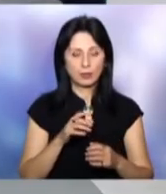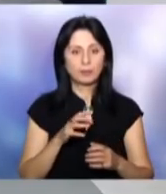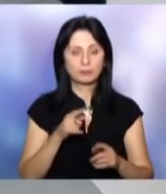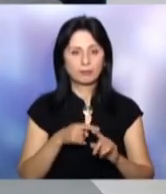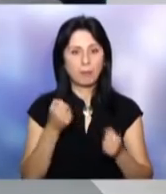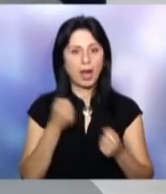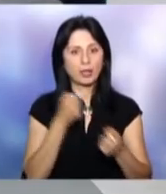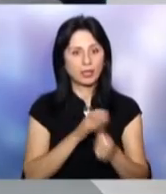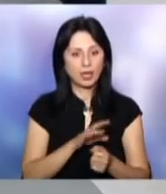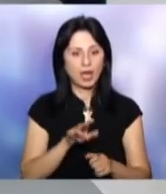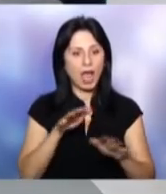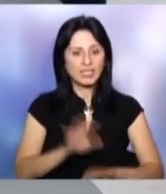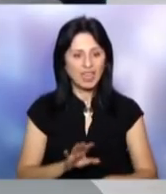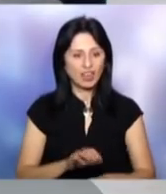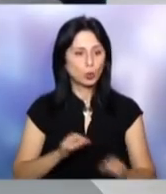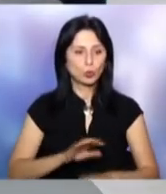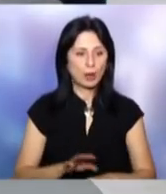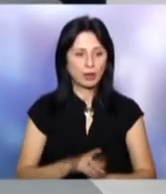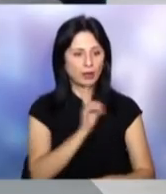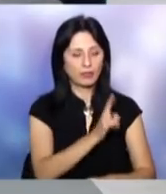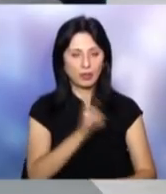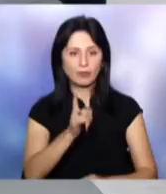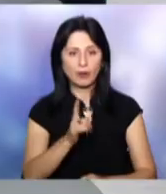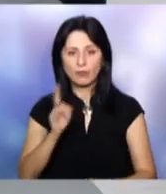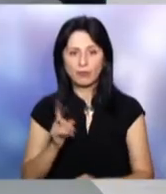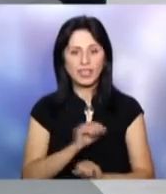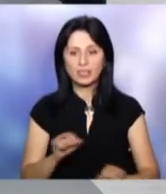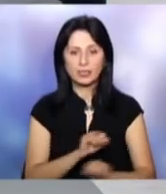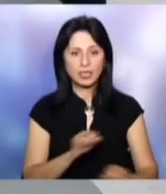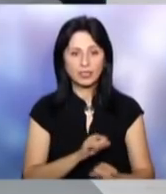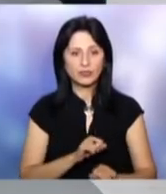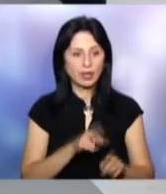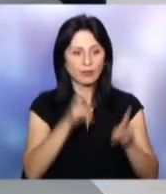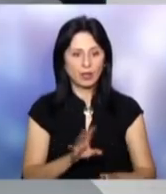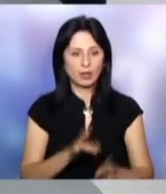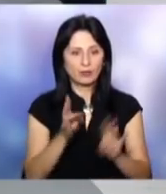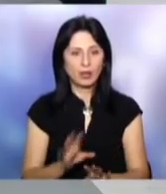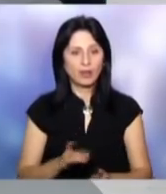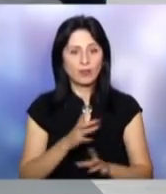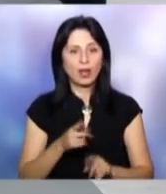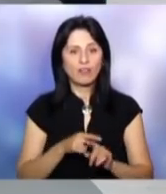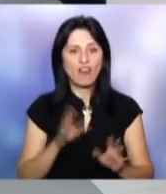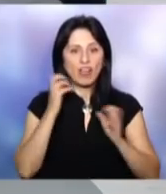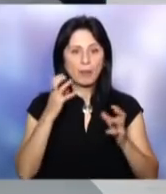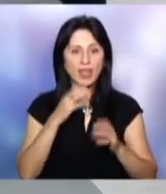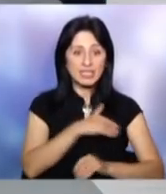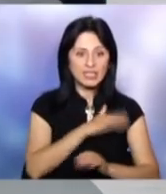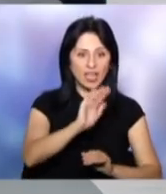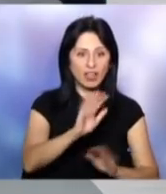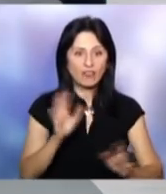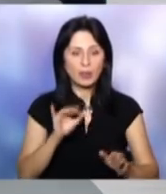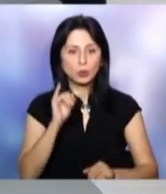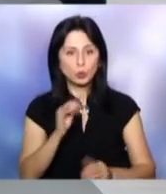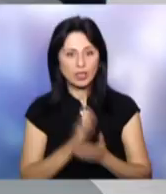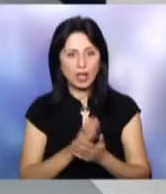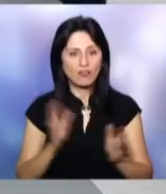დაგეჯახოს. არ წაიქცენ, უდარბი ხარ, ამას ნუაკეთებ, იმას ნუაკეთებ, ეს არ მოგივიდეს, ის არ მოგივიდეს. ვაიმე სიცხე ხომ არ გაქვს, ვაიმე ცუდად